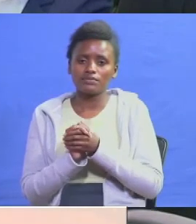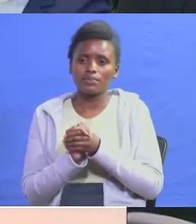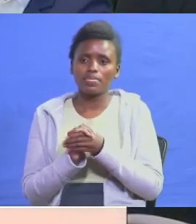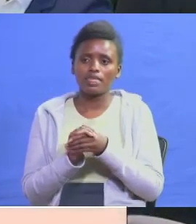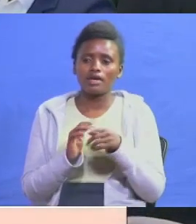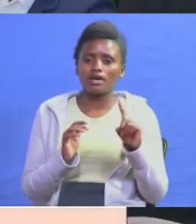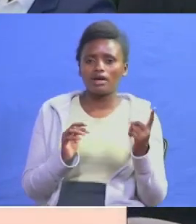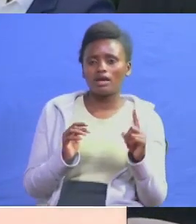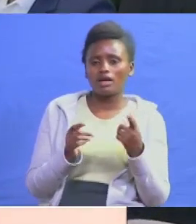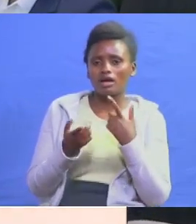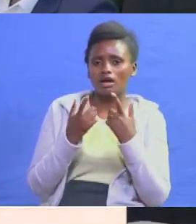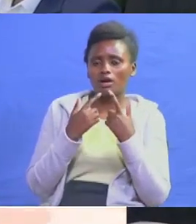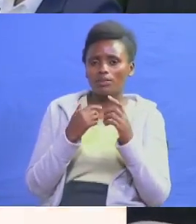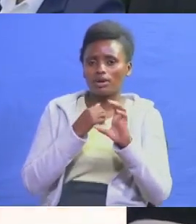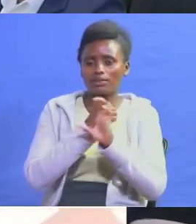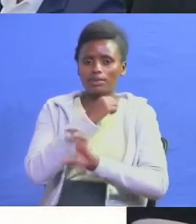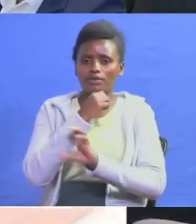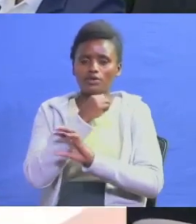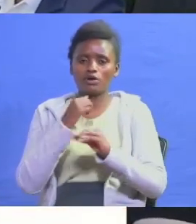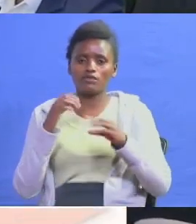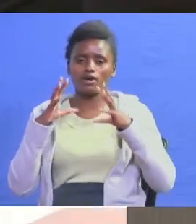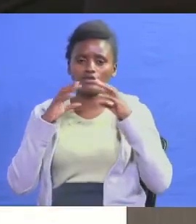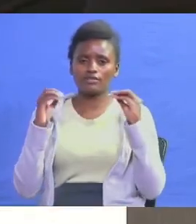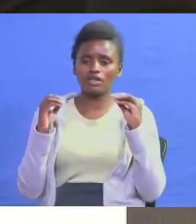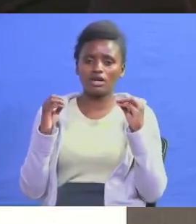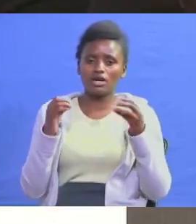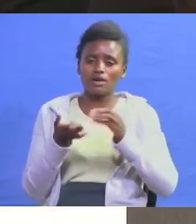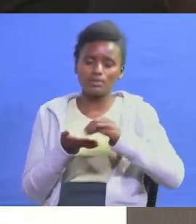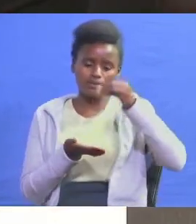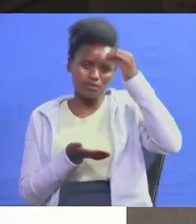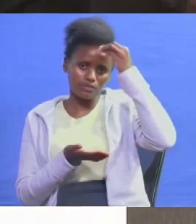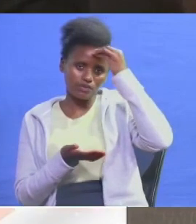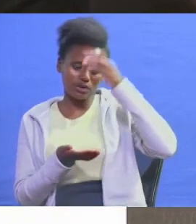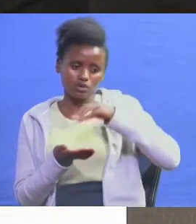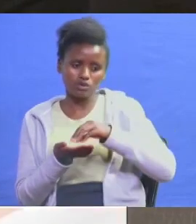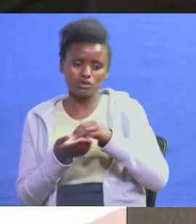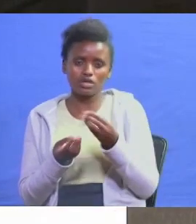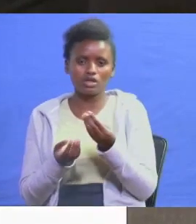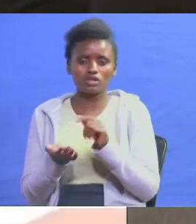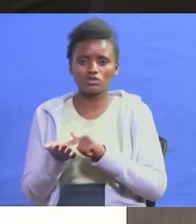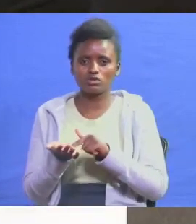mataifa ya Afrika kutumia matukio ya awali kama funzo ili kukuza ubunifu na kutoa suluhu